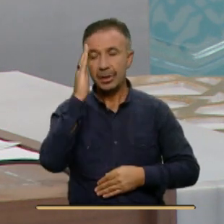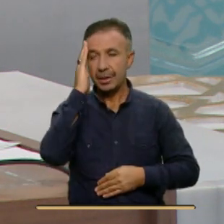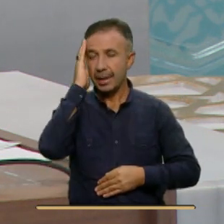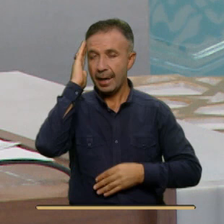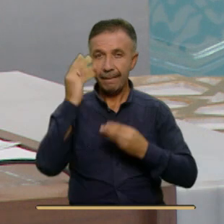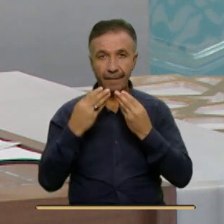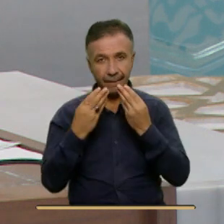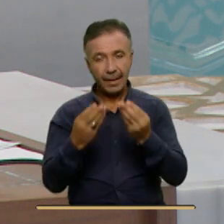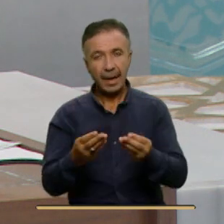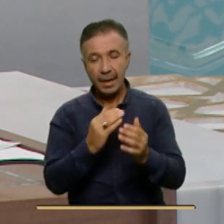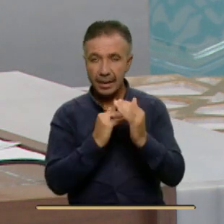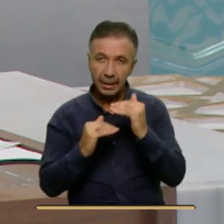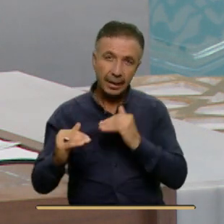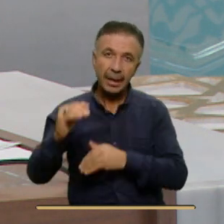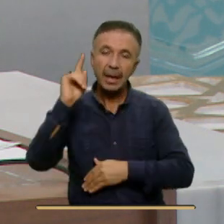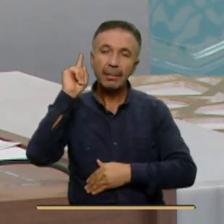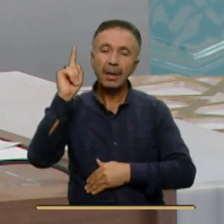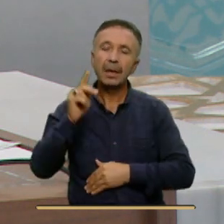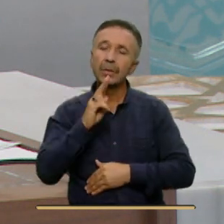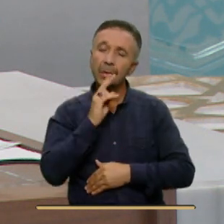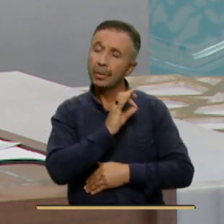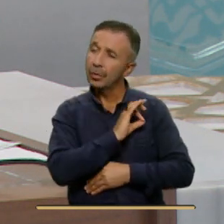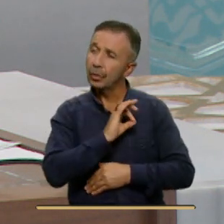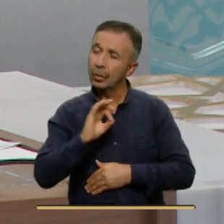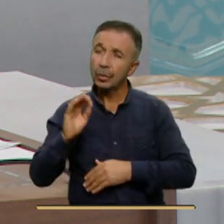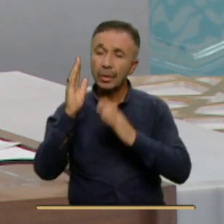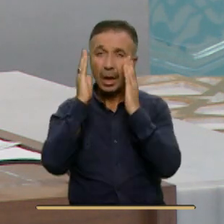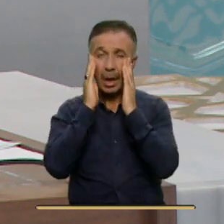Cenab-ı Hakk'a sonsuz hamd ve sena olsun.